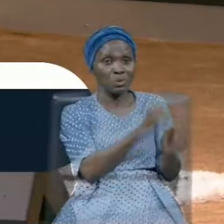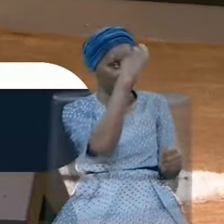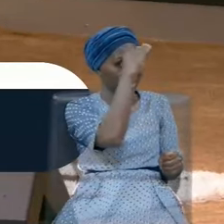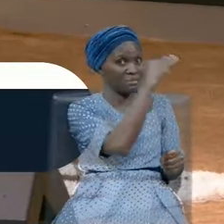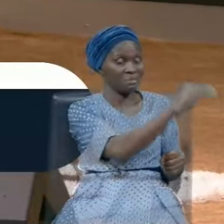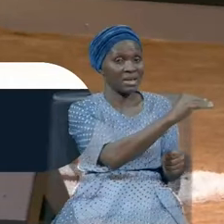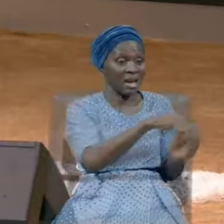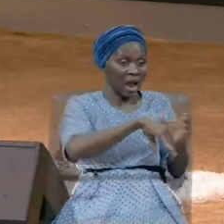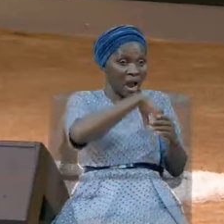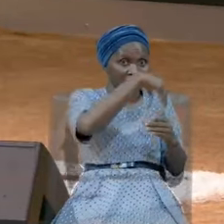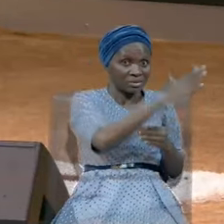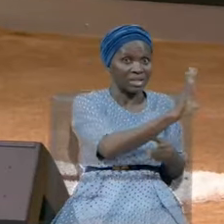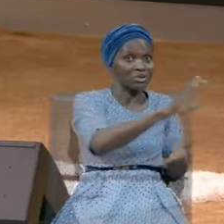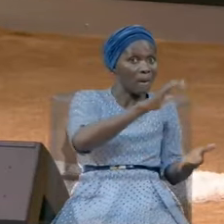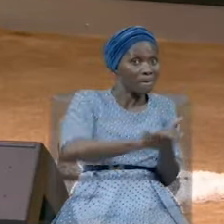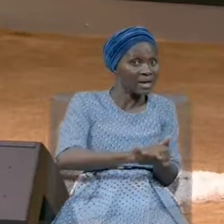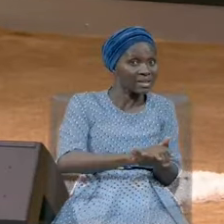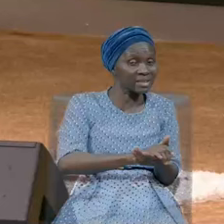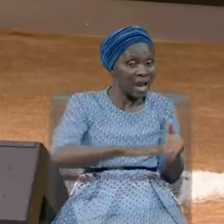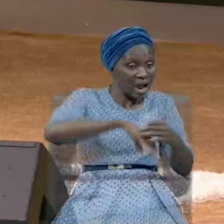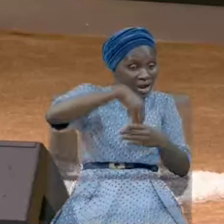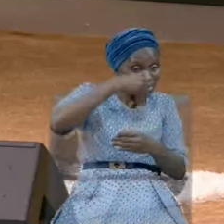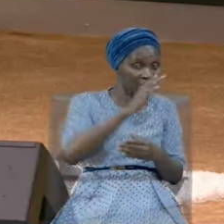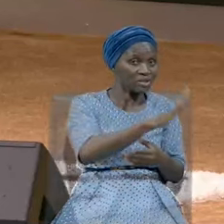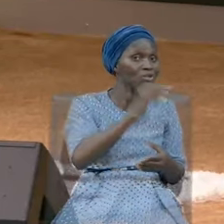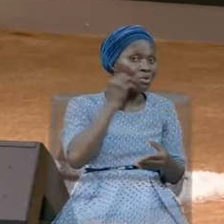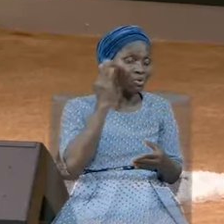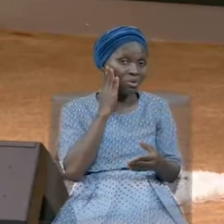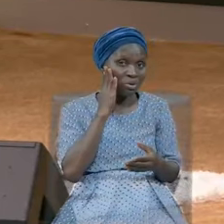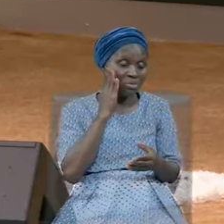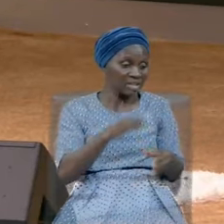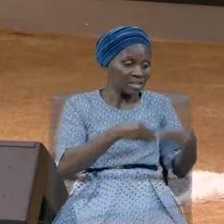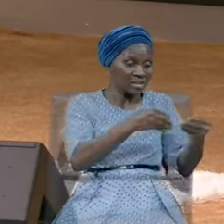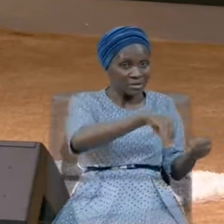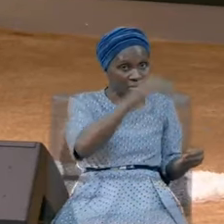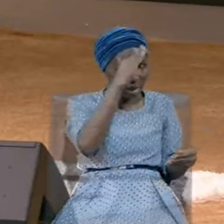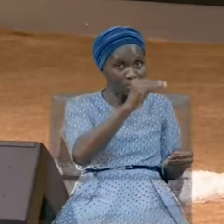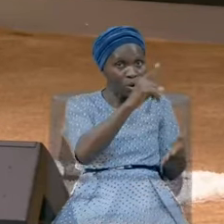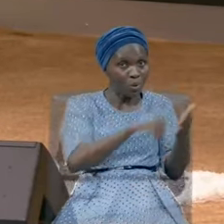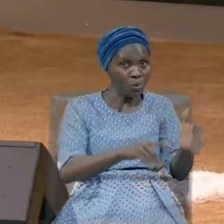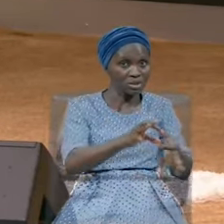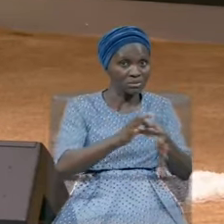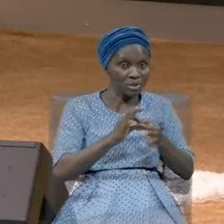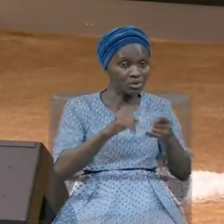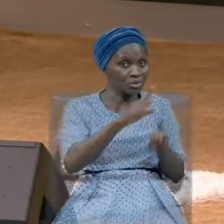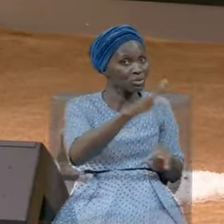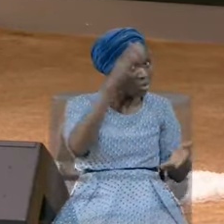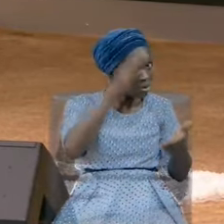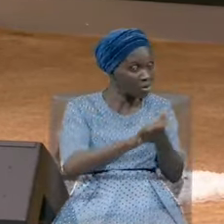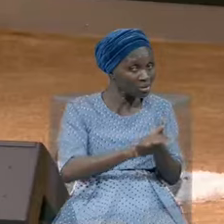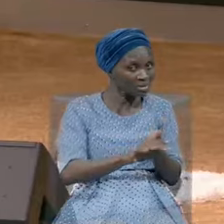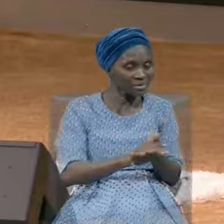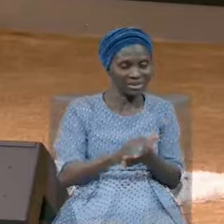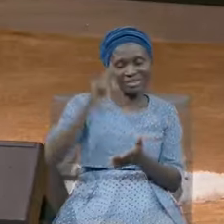votre foyer conjugal. Vous donnez à ces gens ce qui appartient à votre mari. Il dit que la grâce